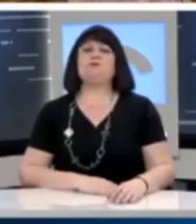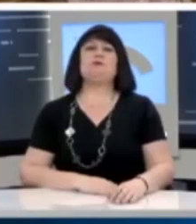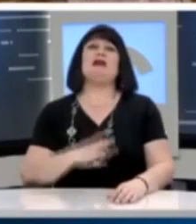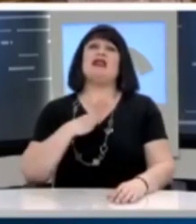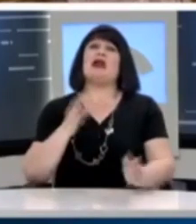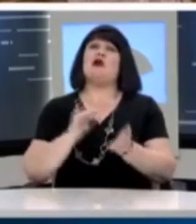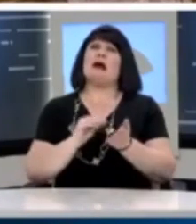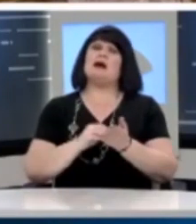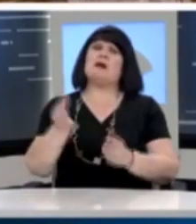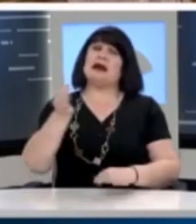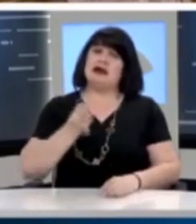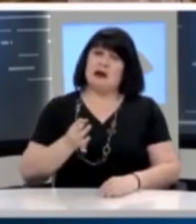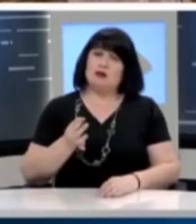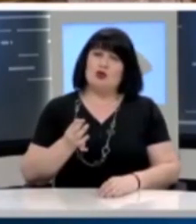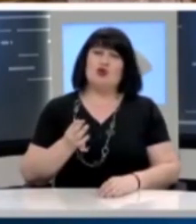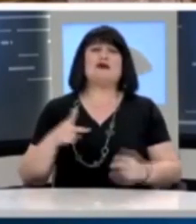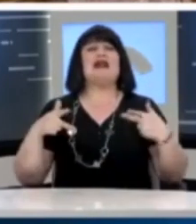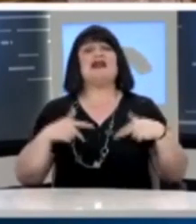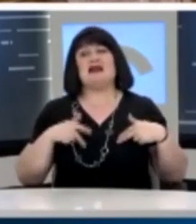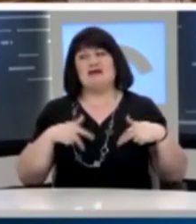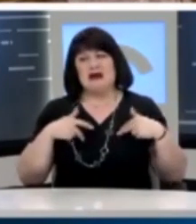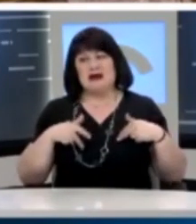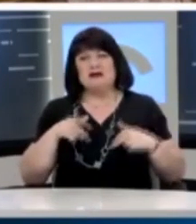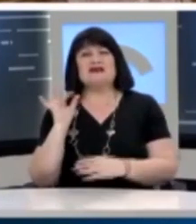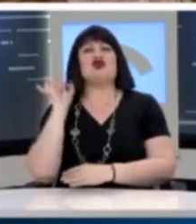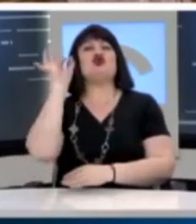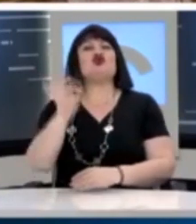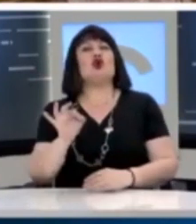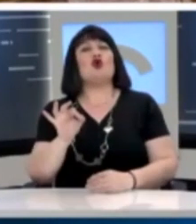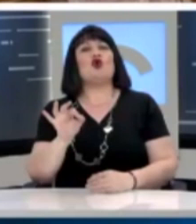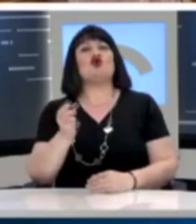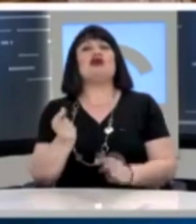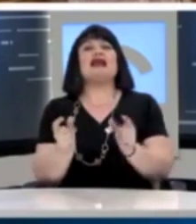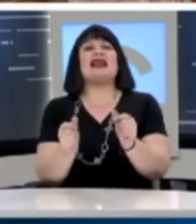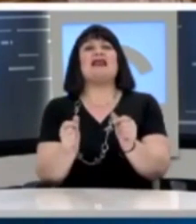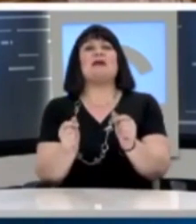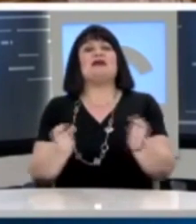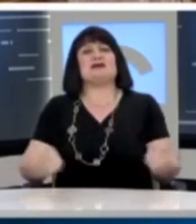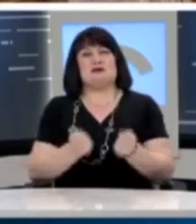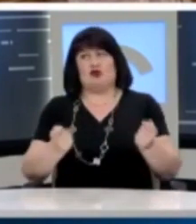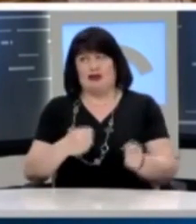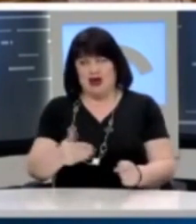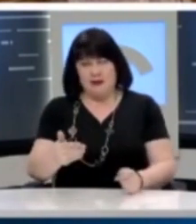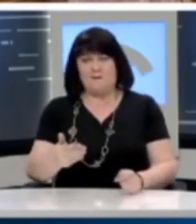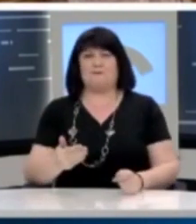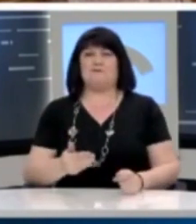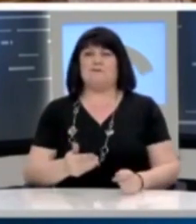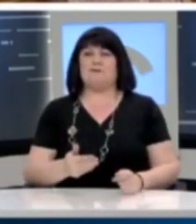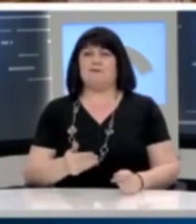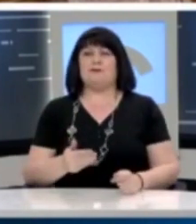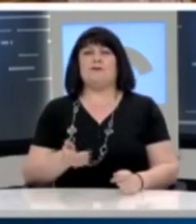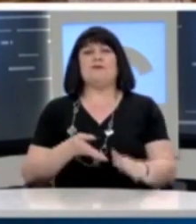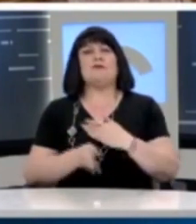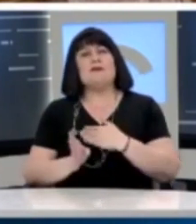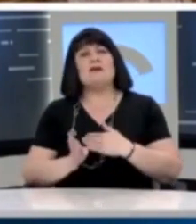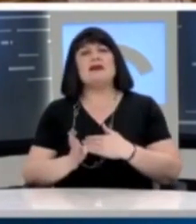Θέλουμε για μια ακόμη φορά να επισημάνουμε ότι η κυβέρνηση στοχεύει και με αυτές τις ρυθμίσεις που σε λίγο θα ψηφιστούν να περάσει τη λογική